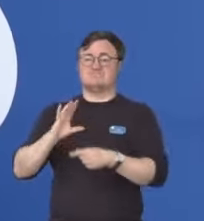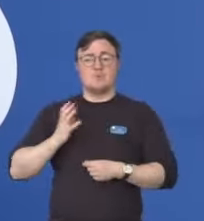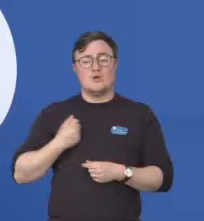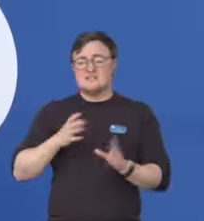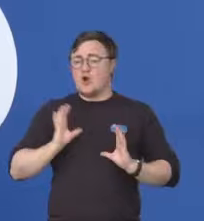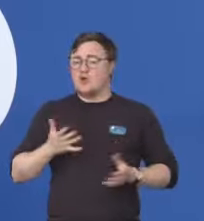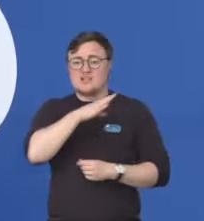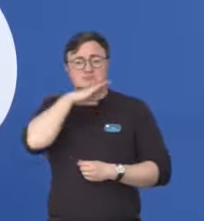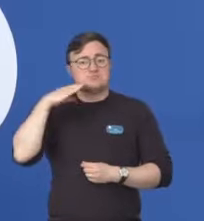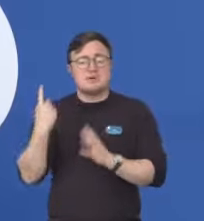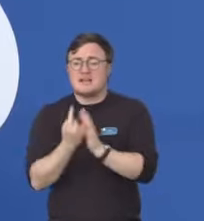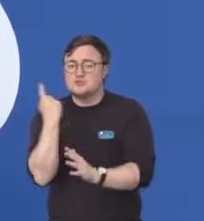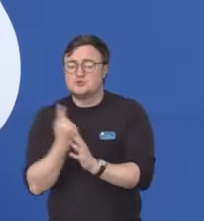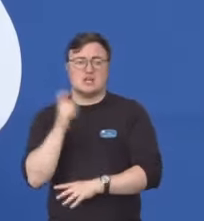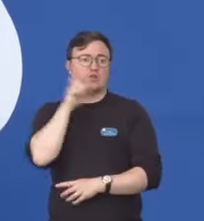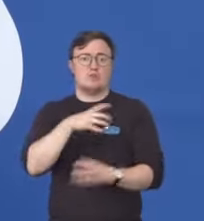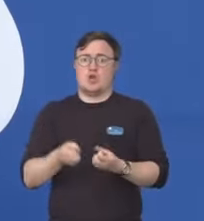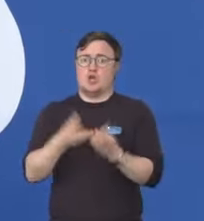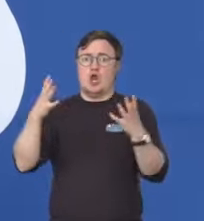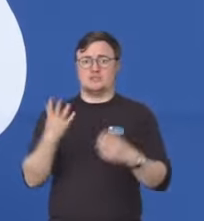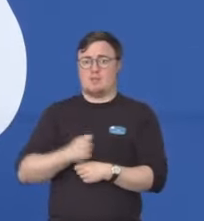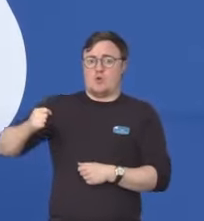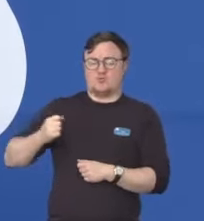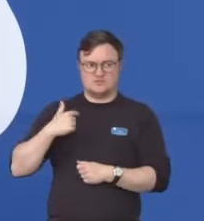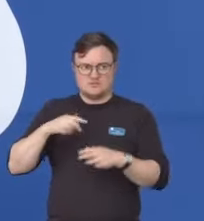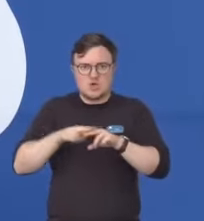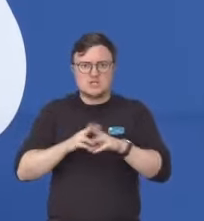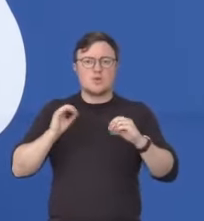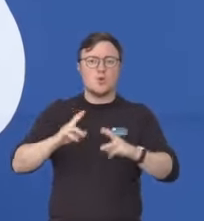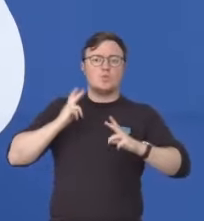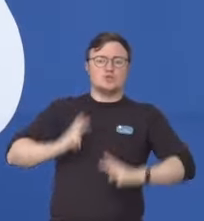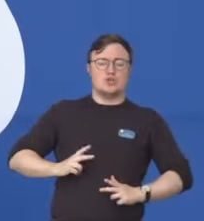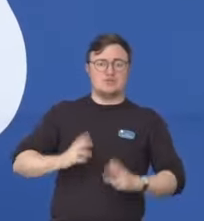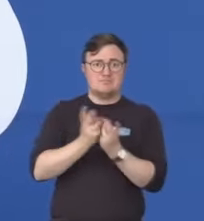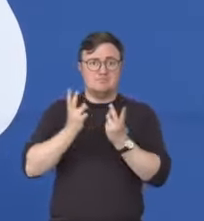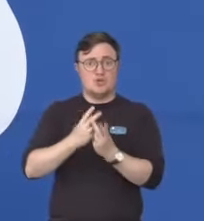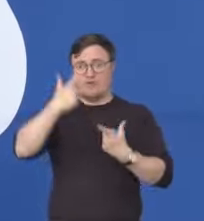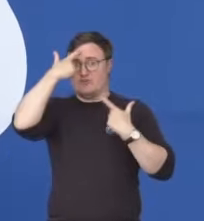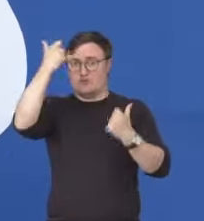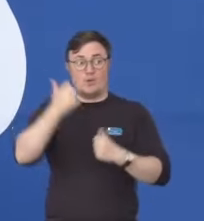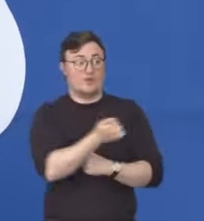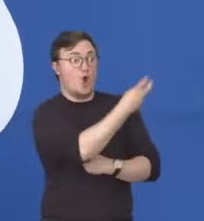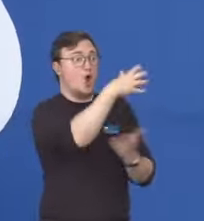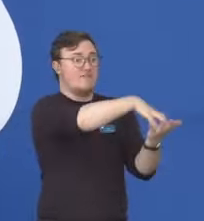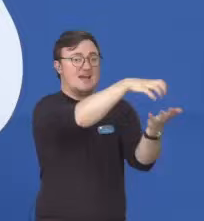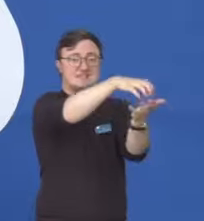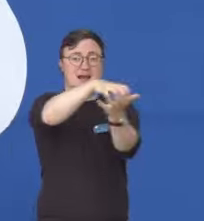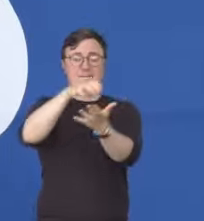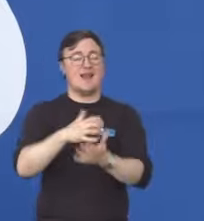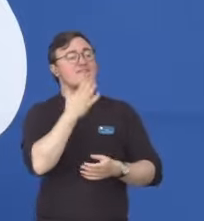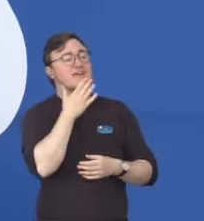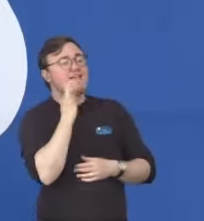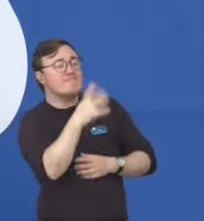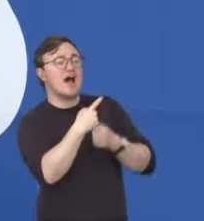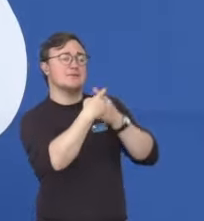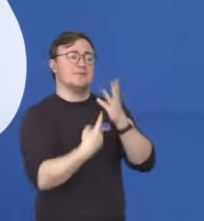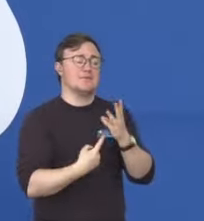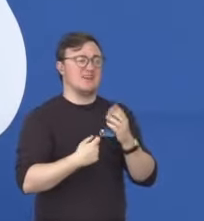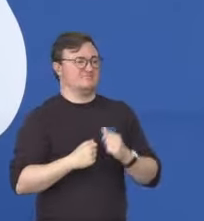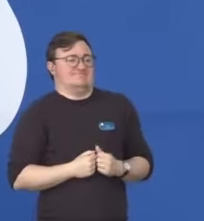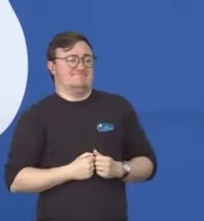resurser att lösa brott och där man går runt och är otrygg, då är förtroendet för resten av samhället, allt det här andra, den fina välfärden runt om, den